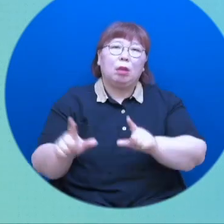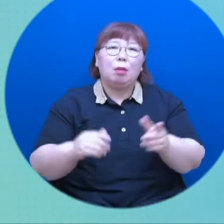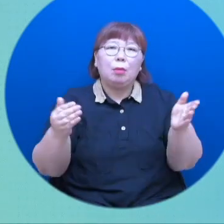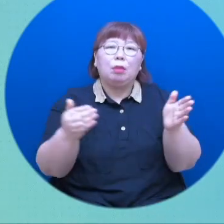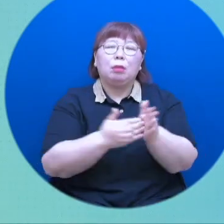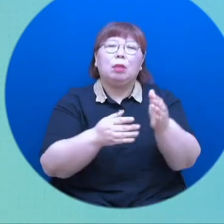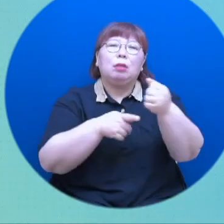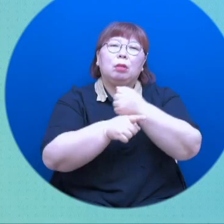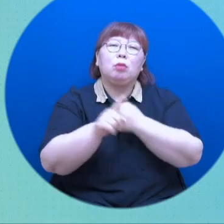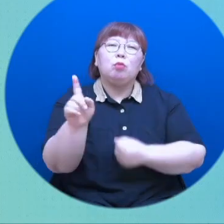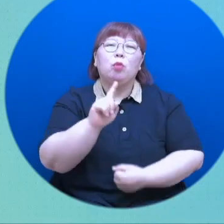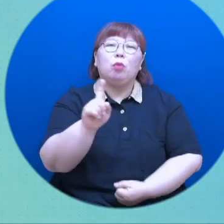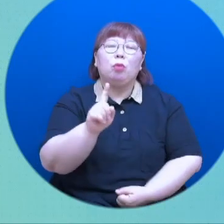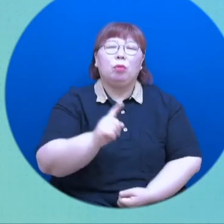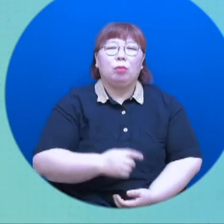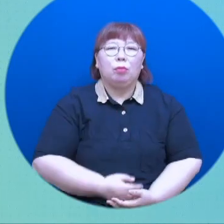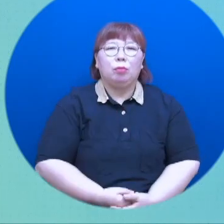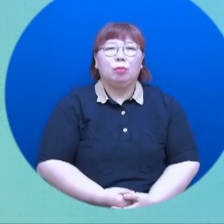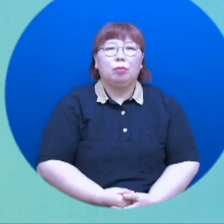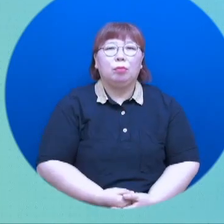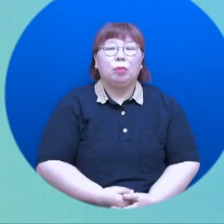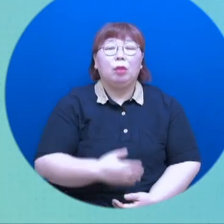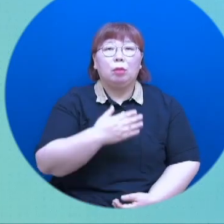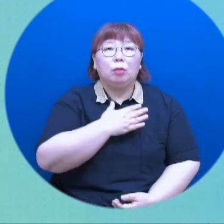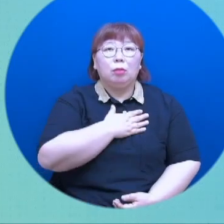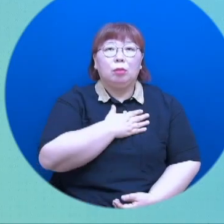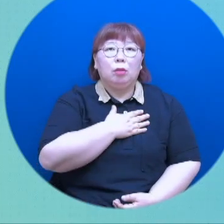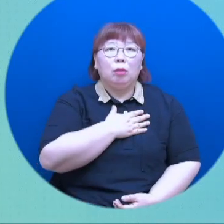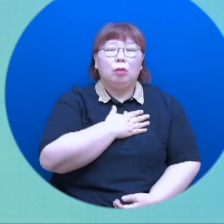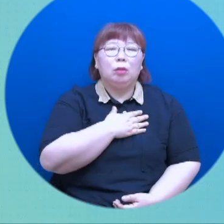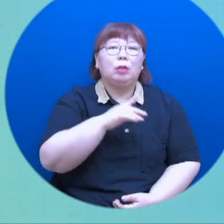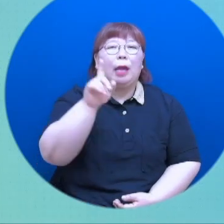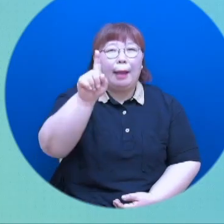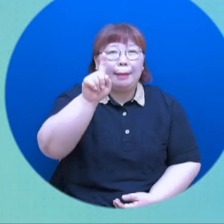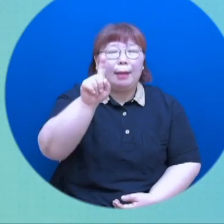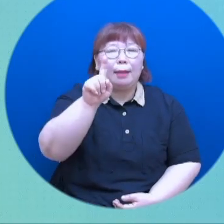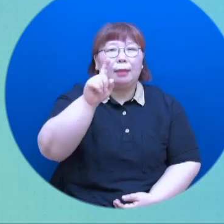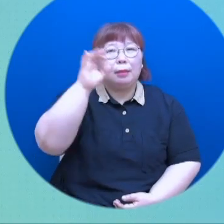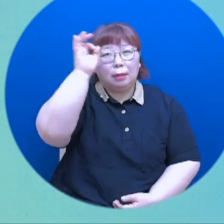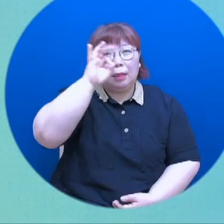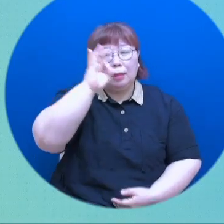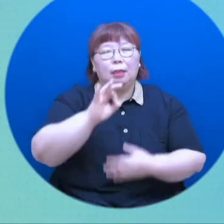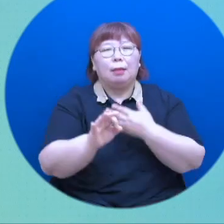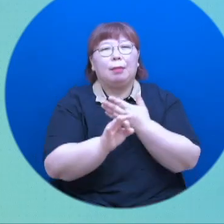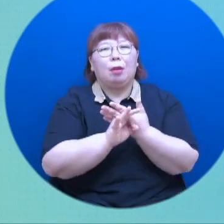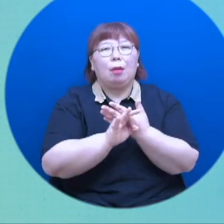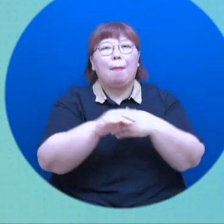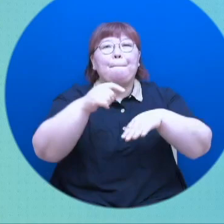이유가 무엇일까? 저는 그곳에서 하나를 찾는다면